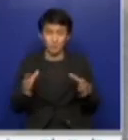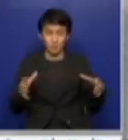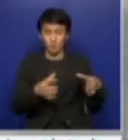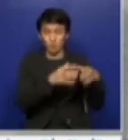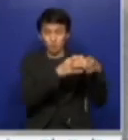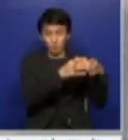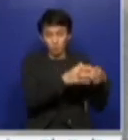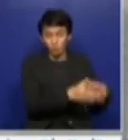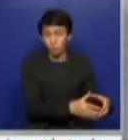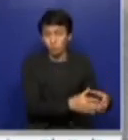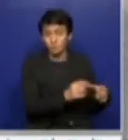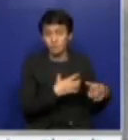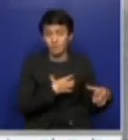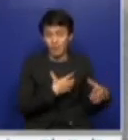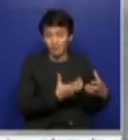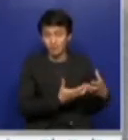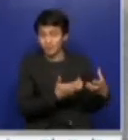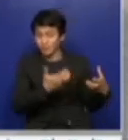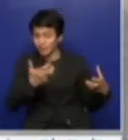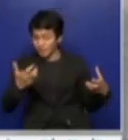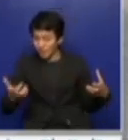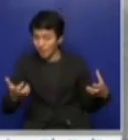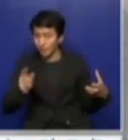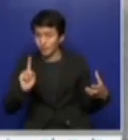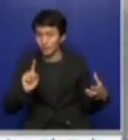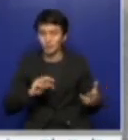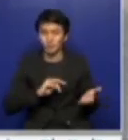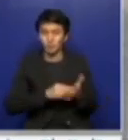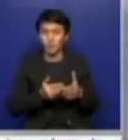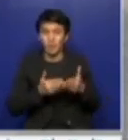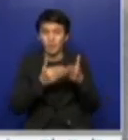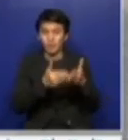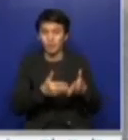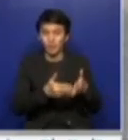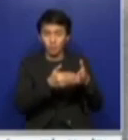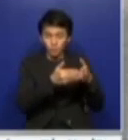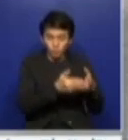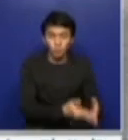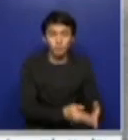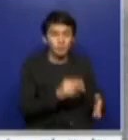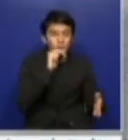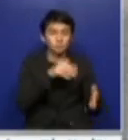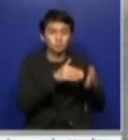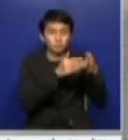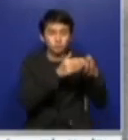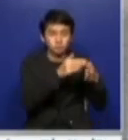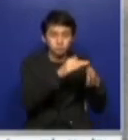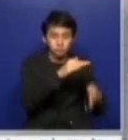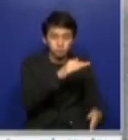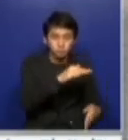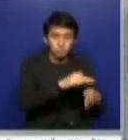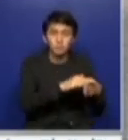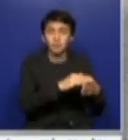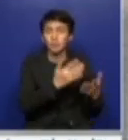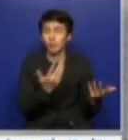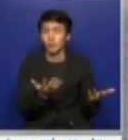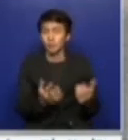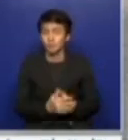จะโดดออกจากเรือเหมือนอดีตรัฐมนตรีว่าการกระทรวงการคลังลาออกอย่างกระ